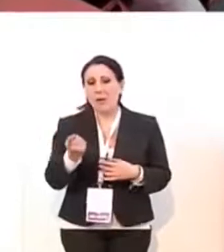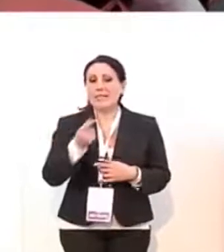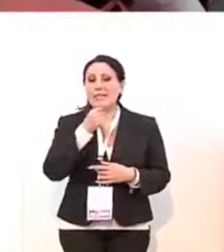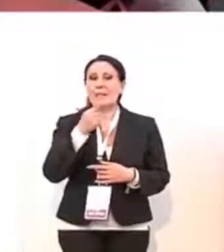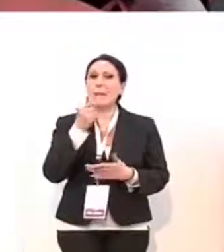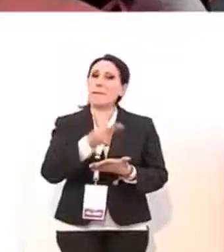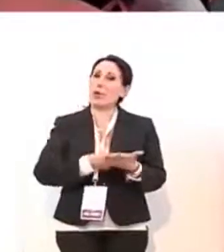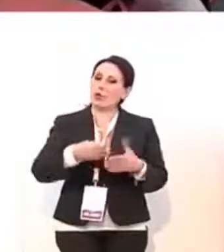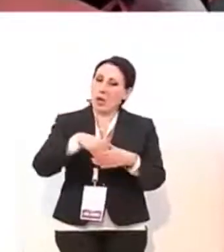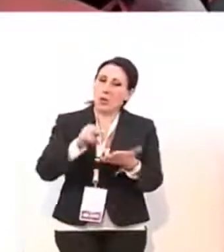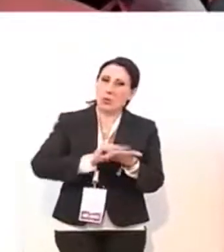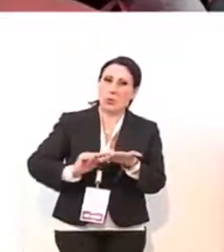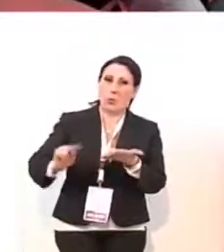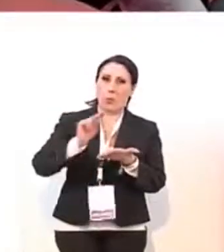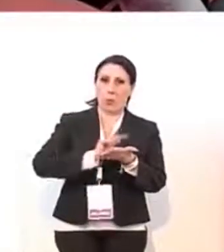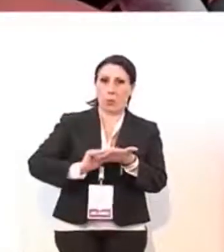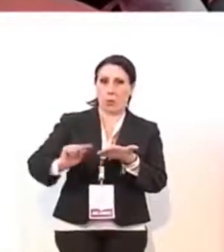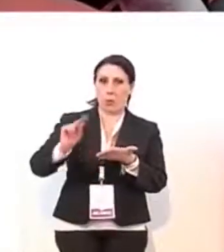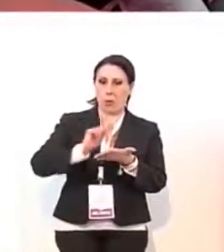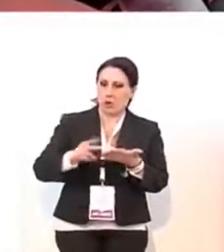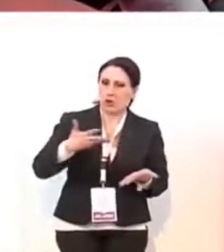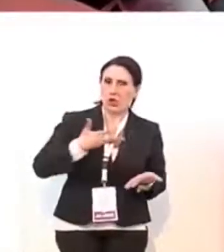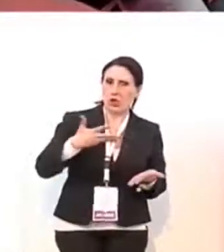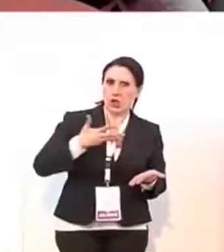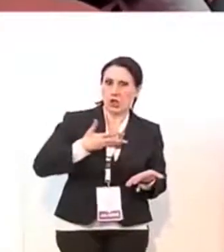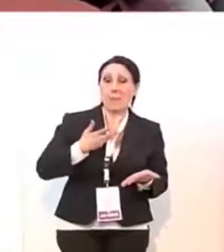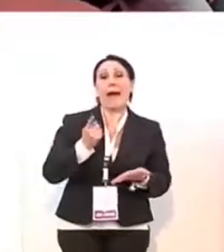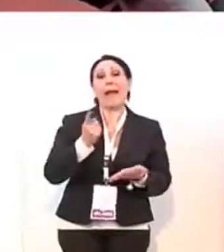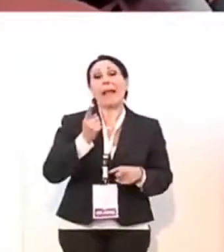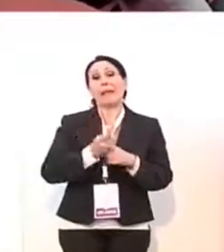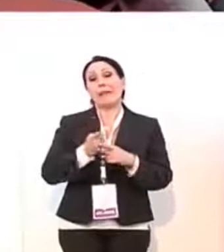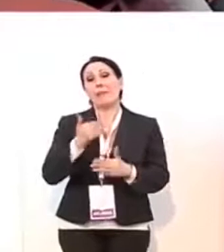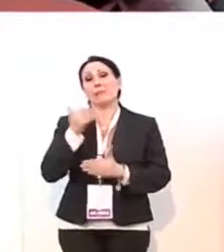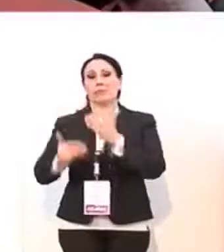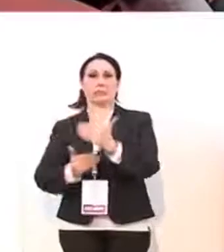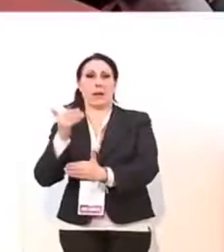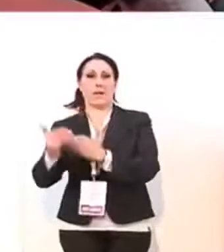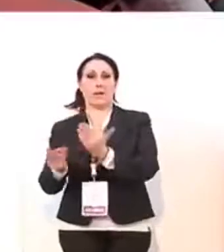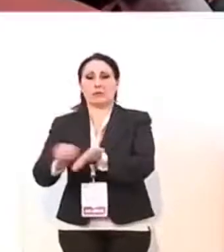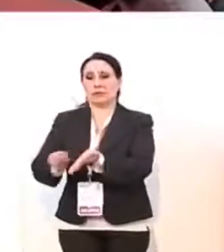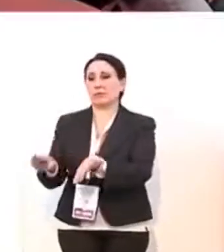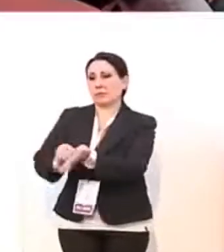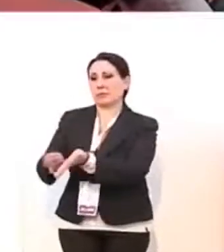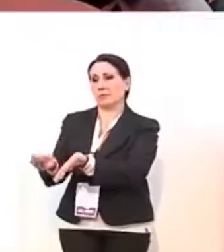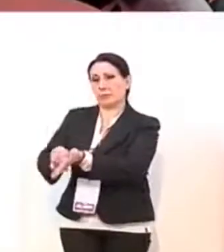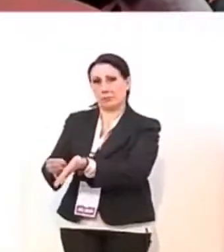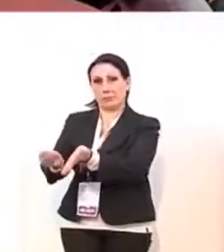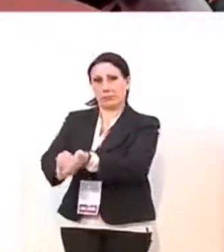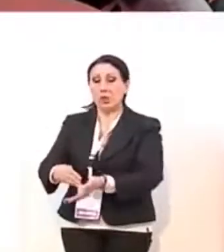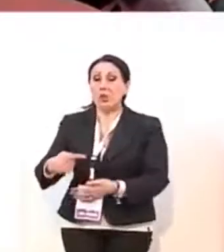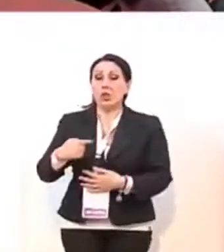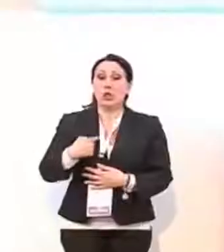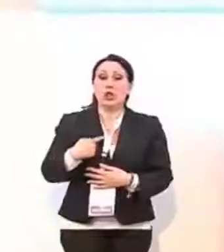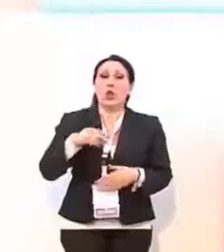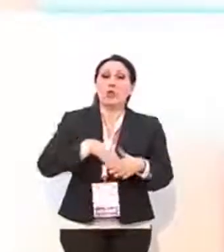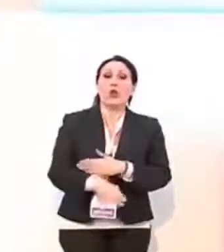o no? Di quanto già non si faccia oggi. Assolutamente, nelle scuole bisogna, io da sottosegretario